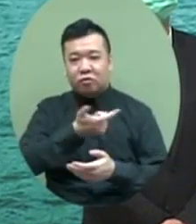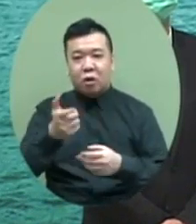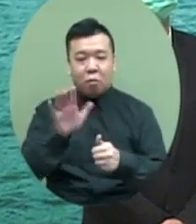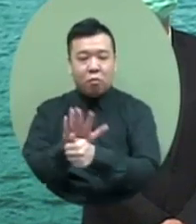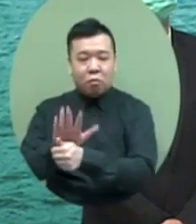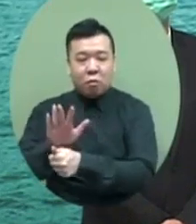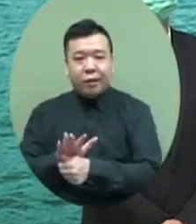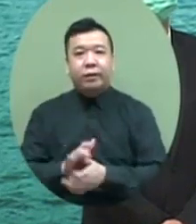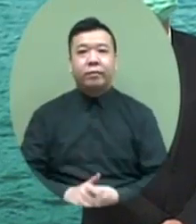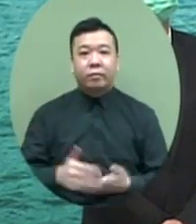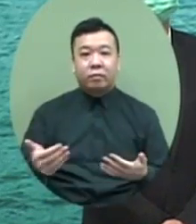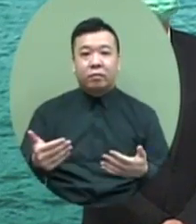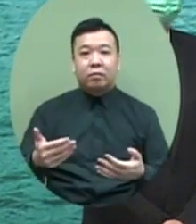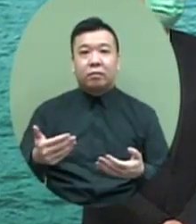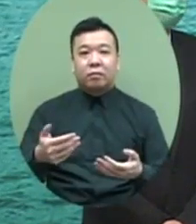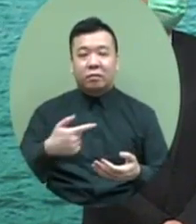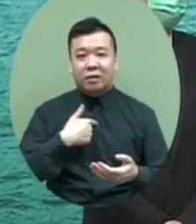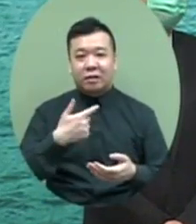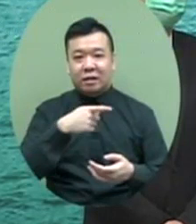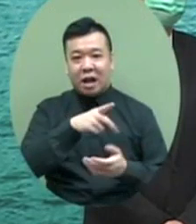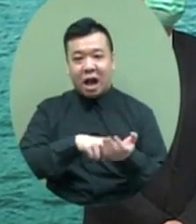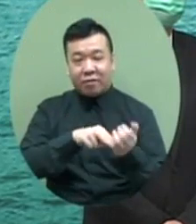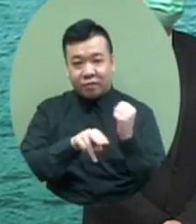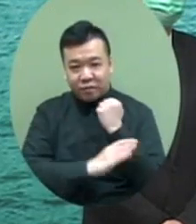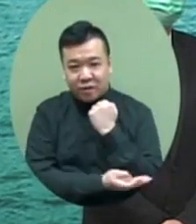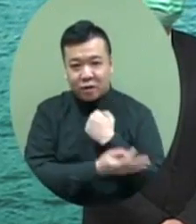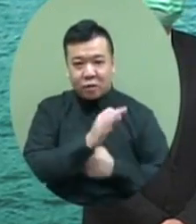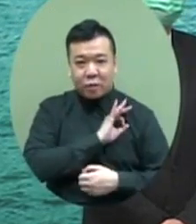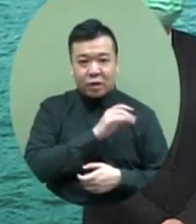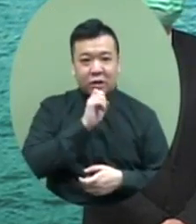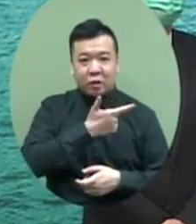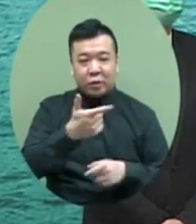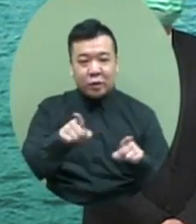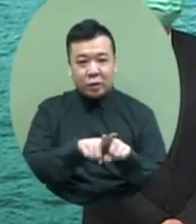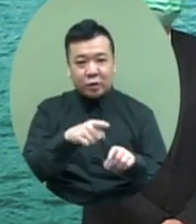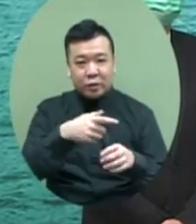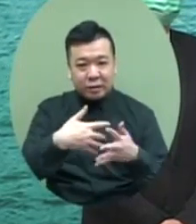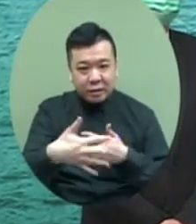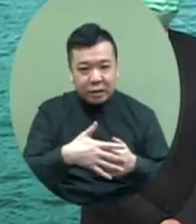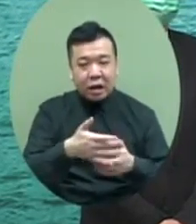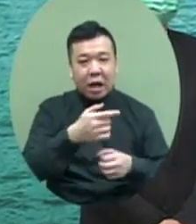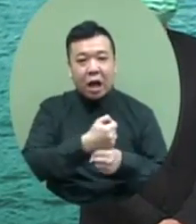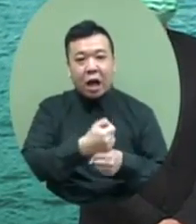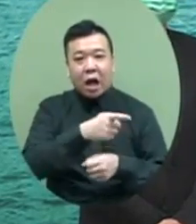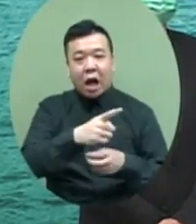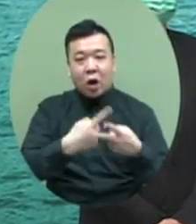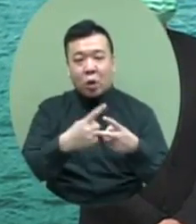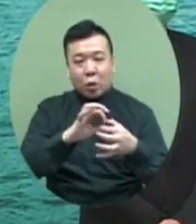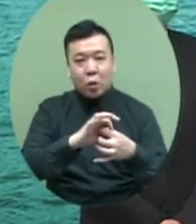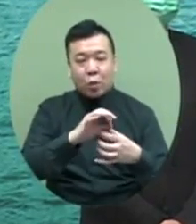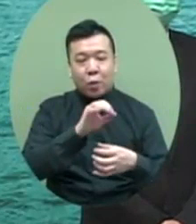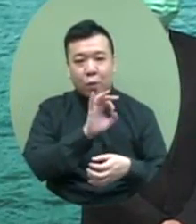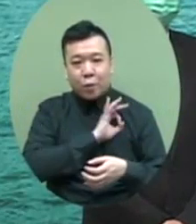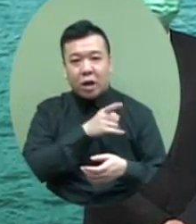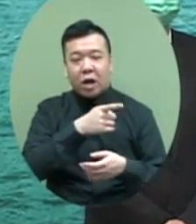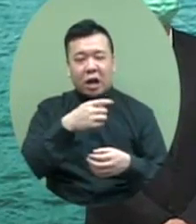事的。就當然我都很不捨得我們在立法會裡面的不同的同事，包括我們的工聯會自己幾位的同事，更加